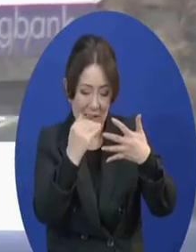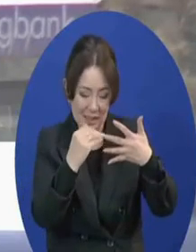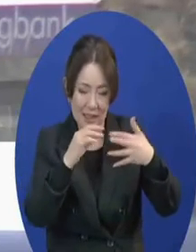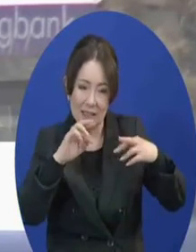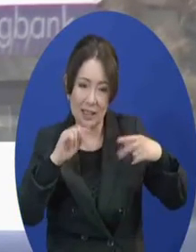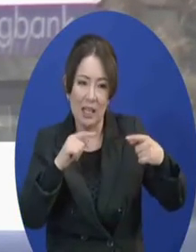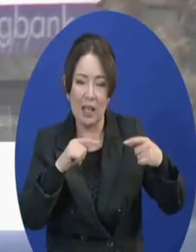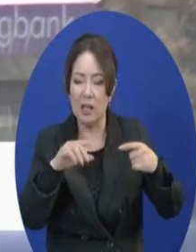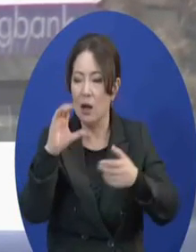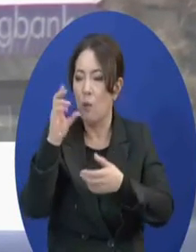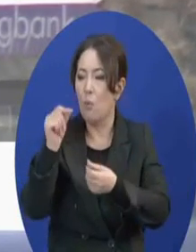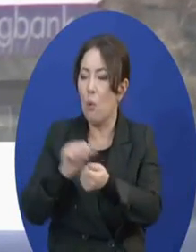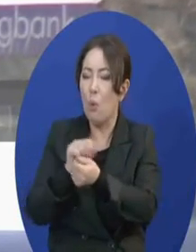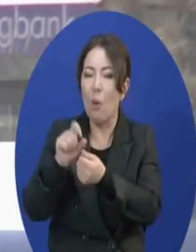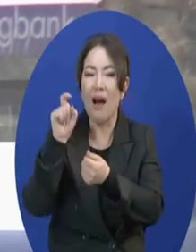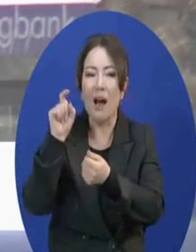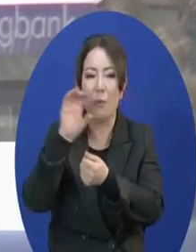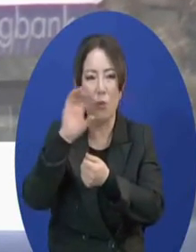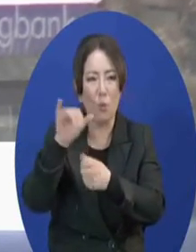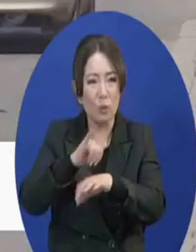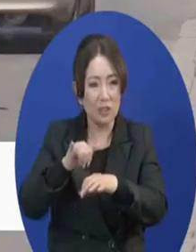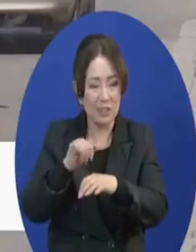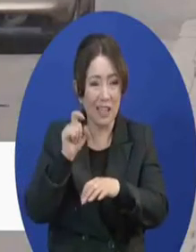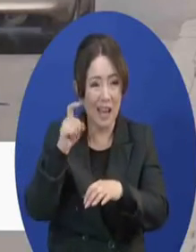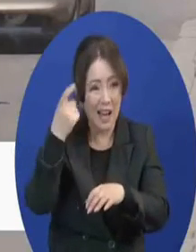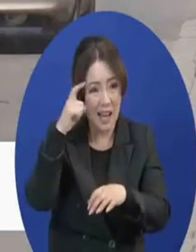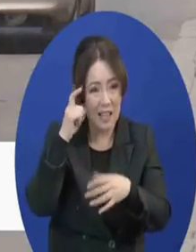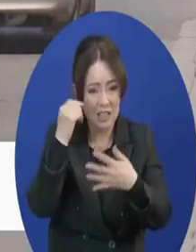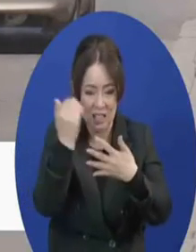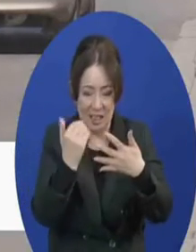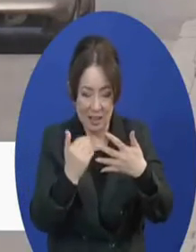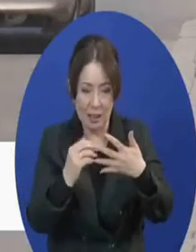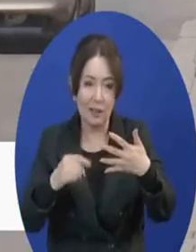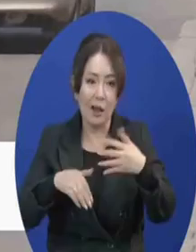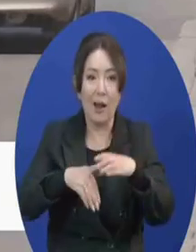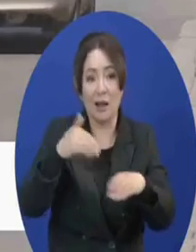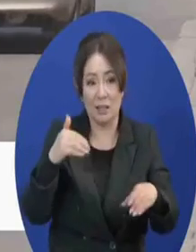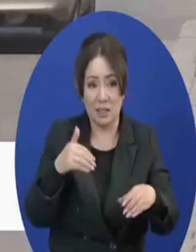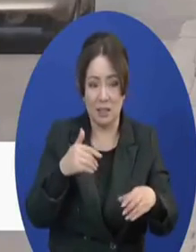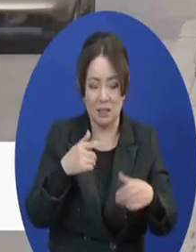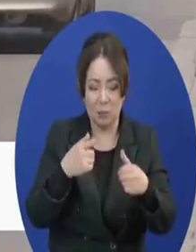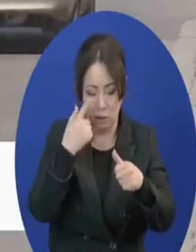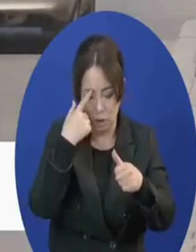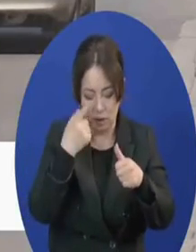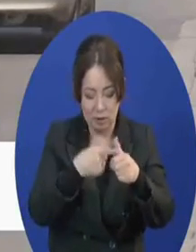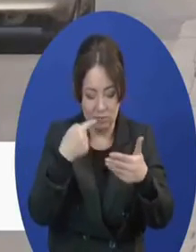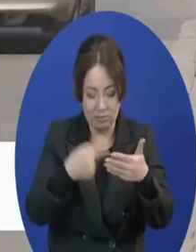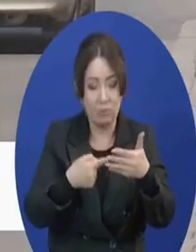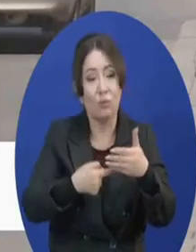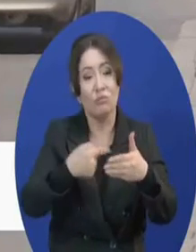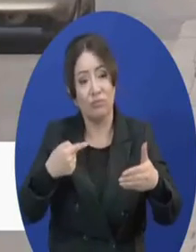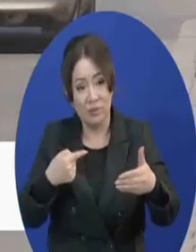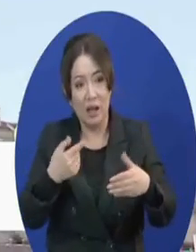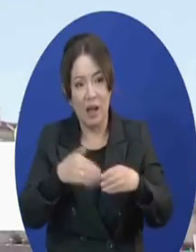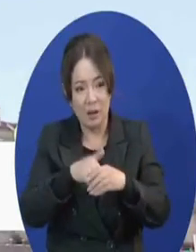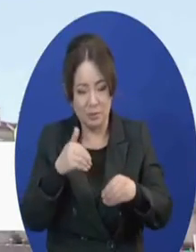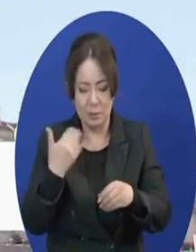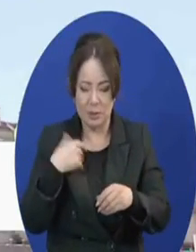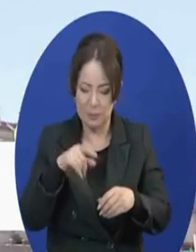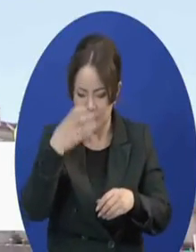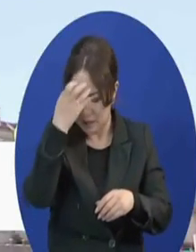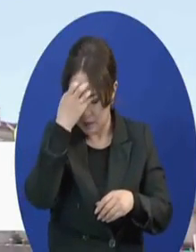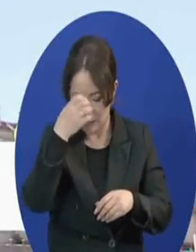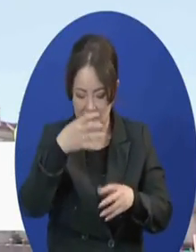харж хязгаартаас хасагдсан. Мөн санхүүгийн зохицуулах хороо хөрөнгийн зах зээлд төлбөр тооцооны тийнимэх хоёр системийг нэвтрүүлж, засгийн газраас хэрэгжүүлж